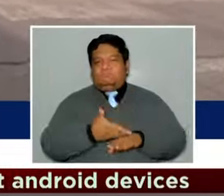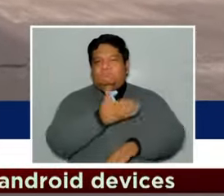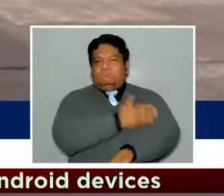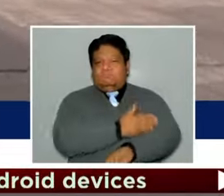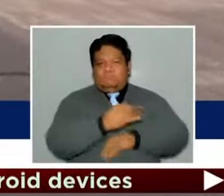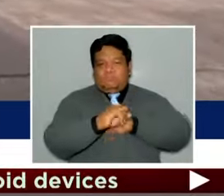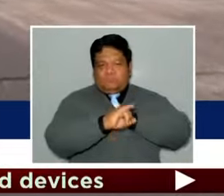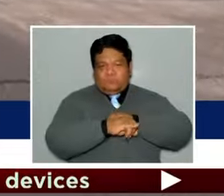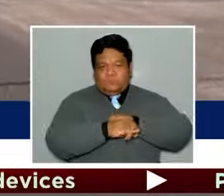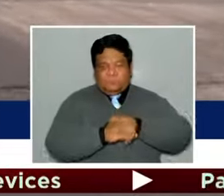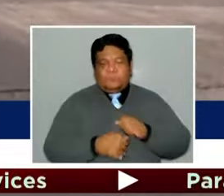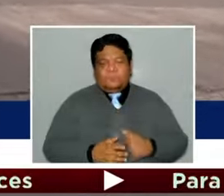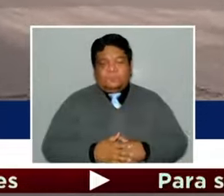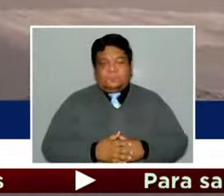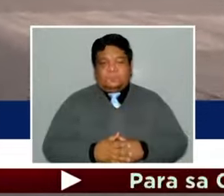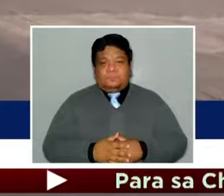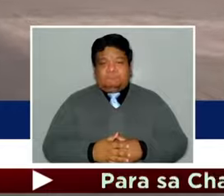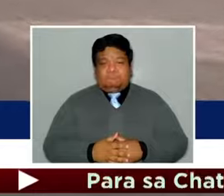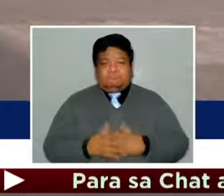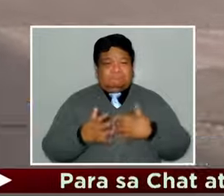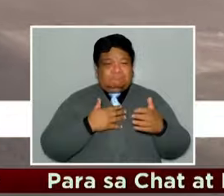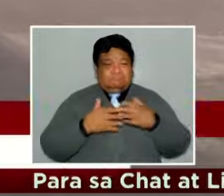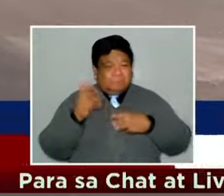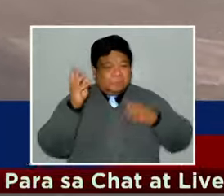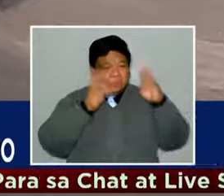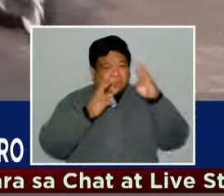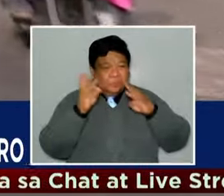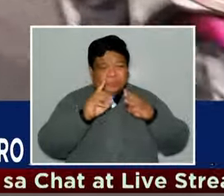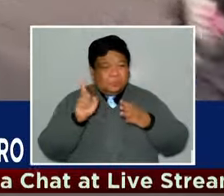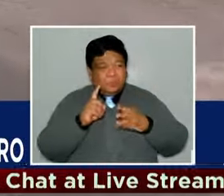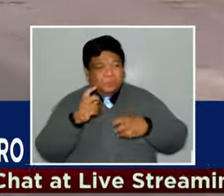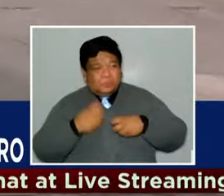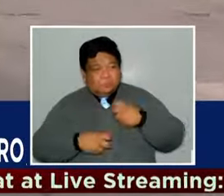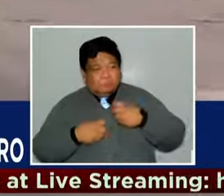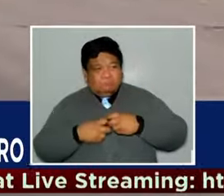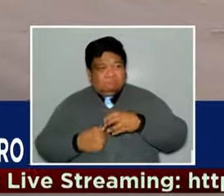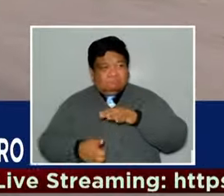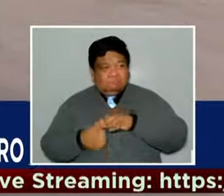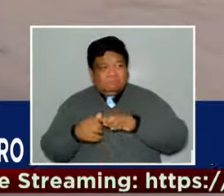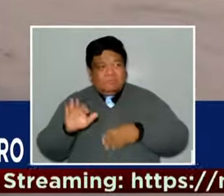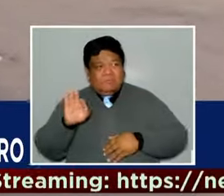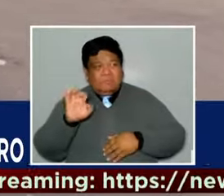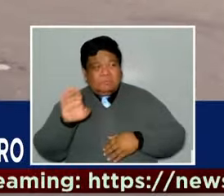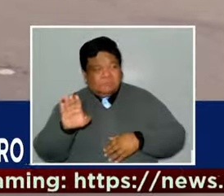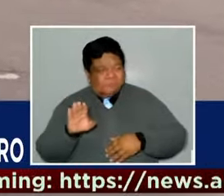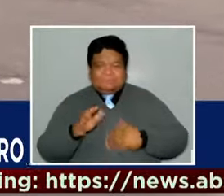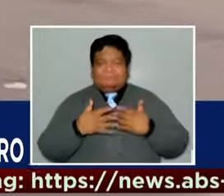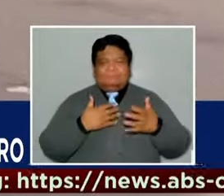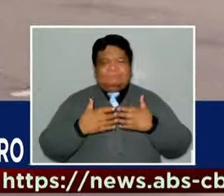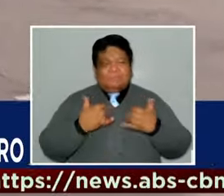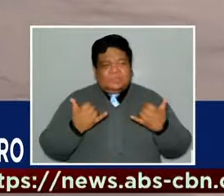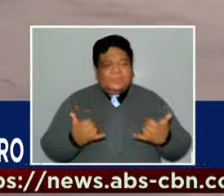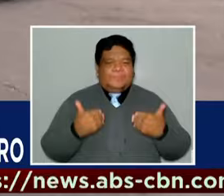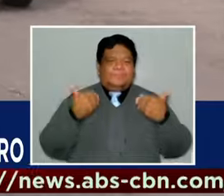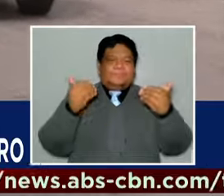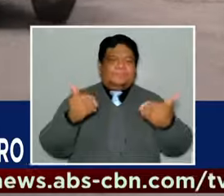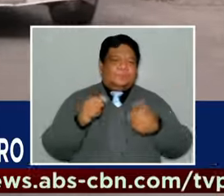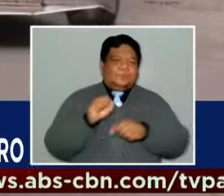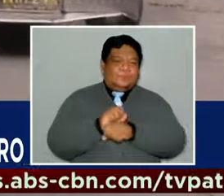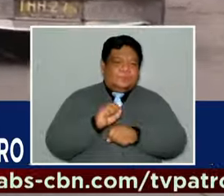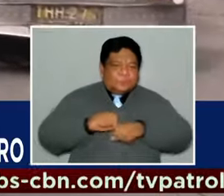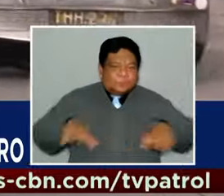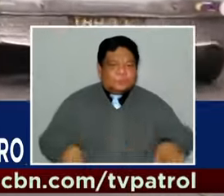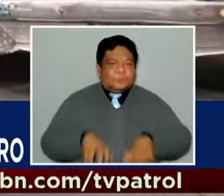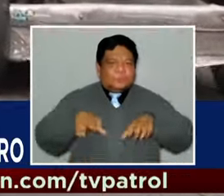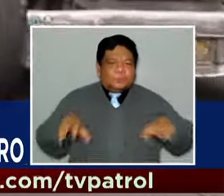sa Pebrero, pilit na ilalaban ng mga gaya ni Ferdinand ang kabuhayang alam nilang gawin. Sa ngayon, Doble kayod siya sa pamamasada